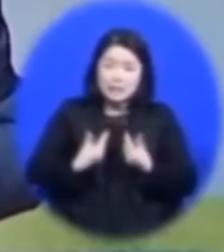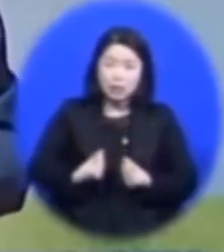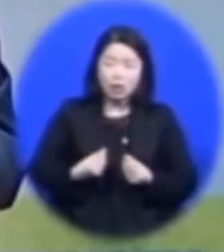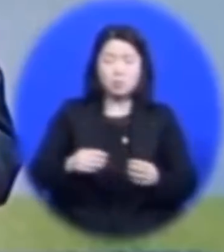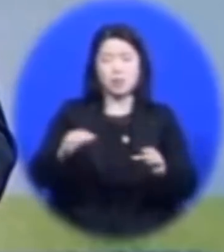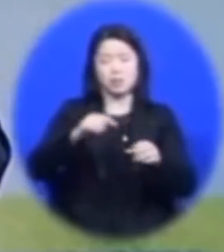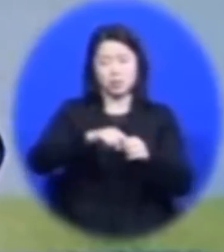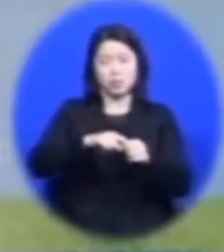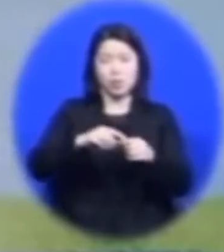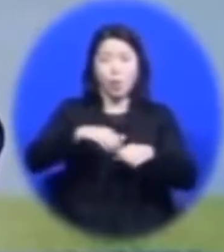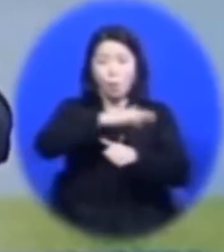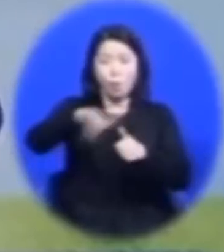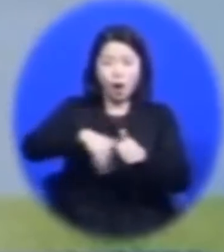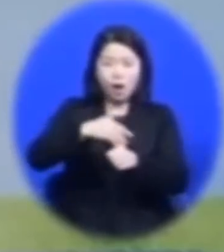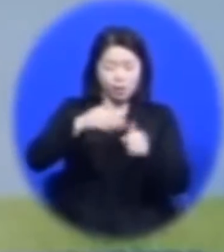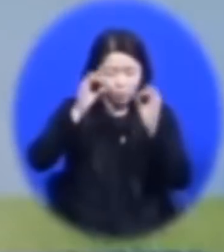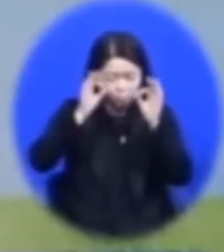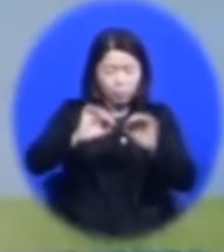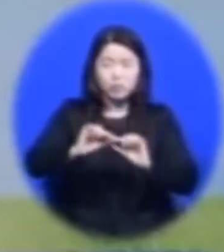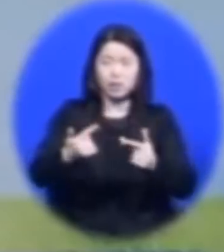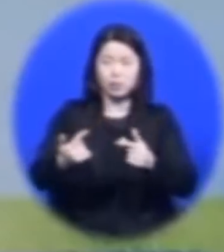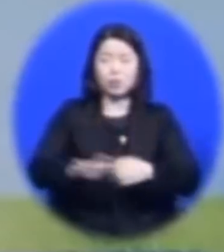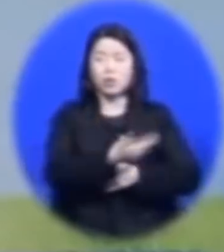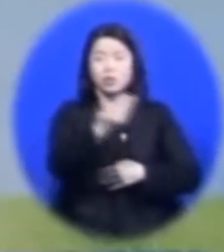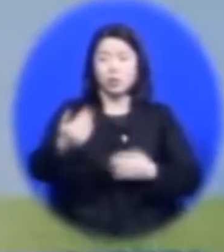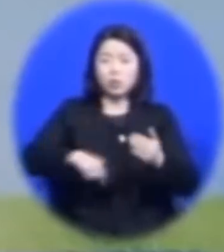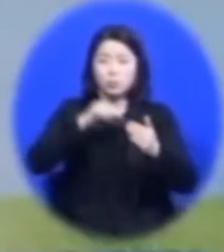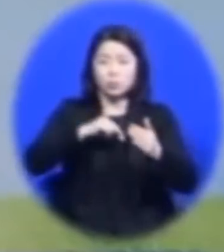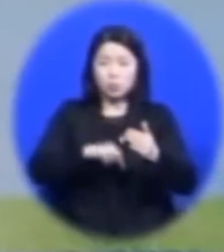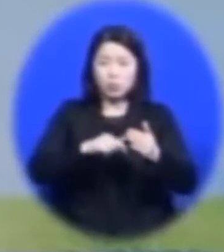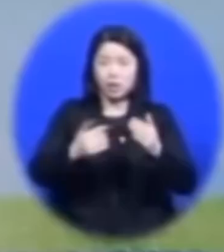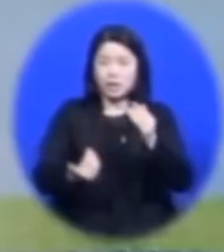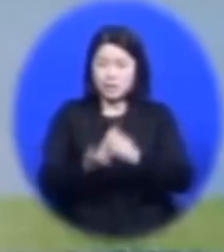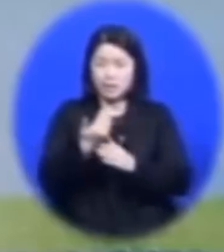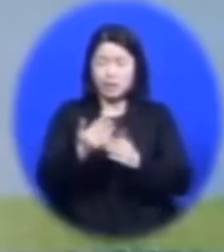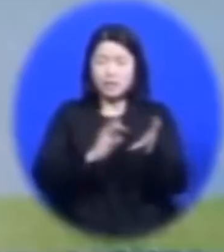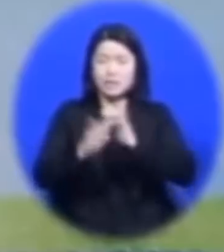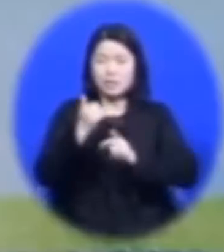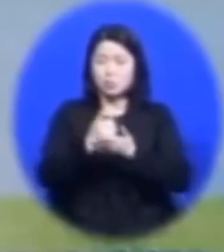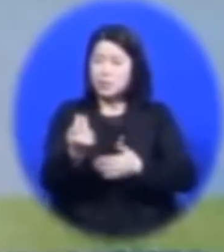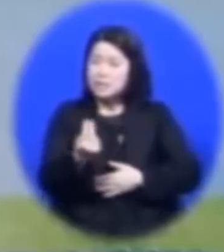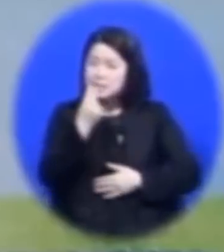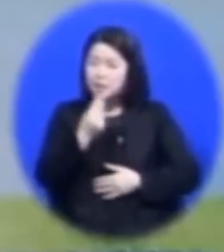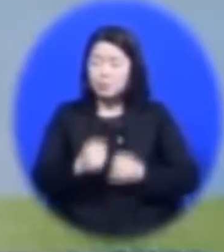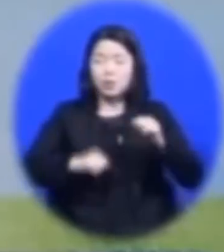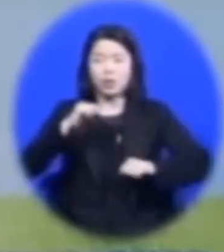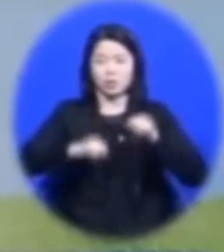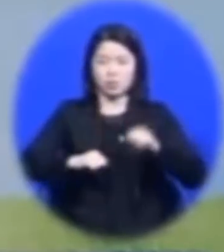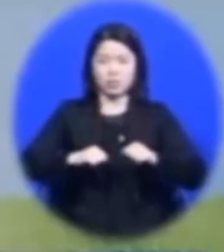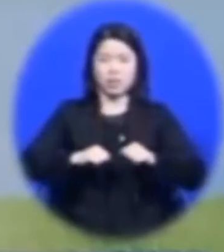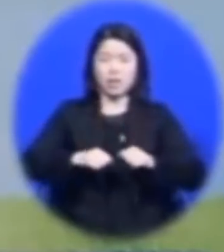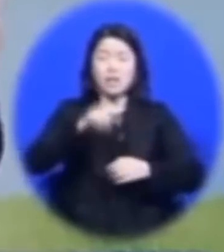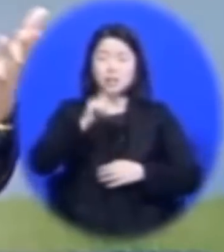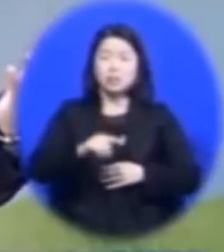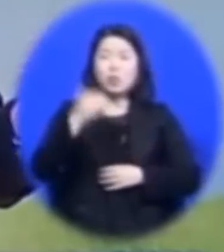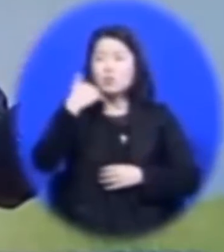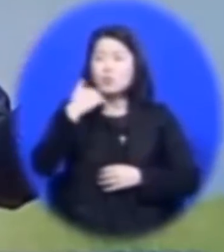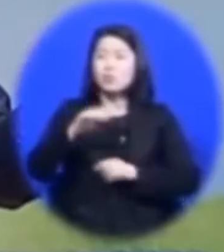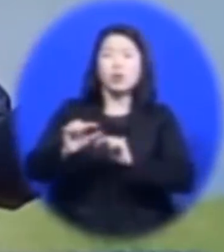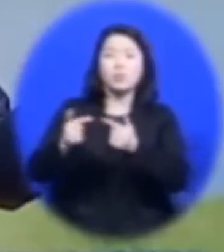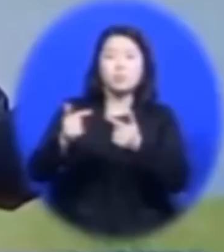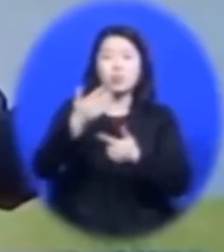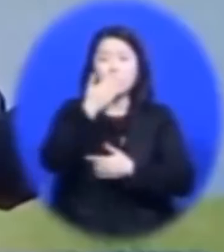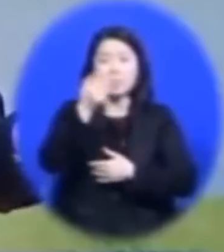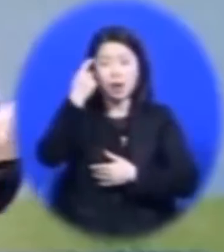주목하지 않고 여러분 속에 일어나고 있는 예수님의 생명의 역사 쿨 누가 부인할 수